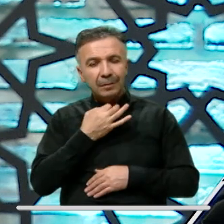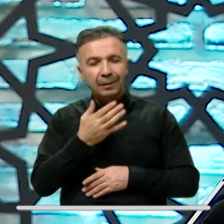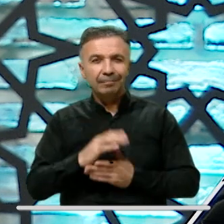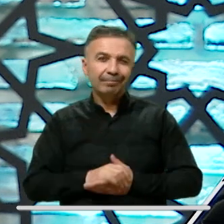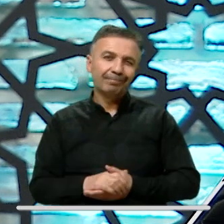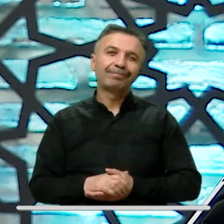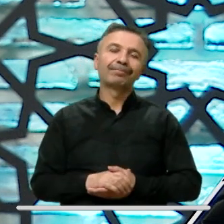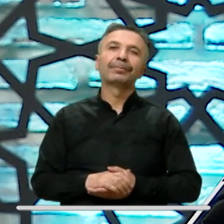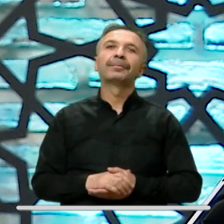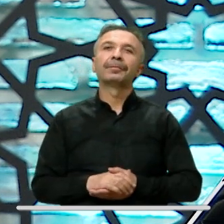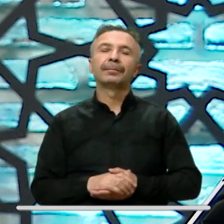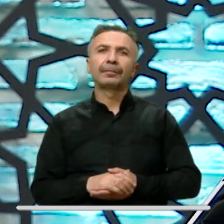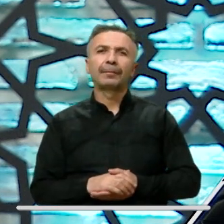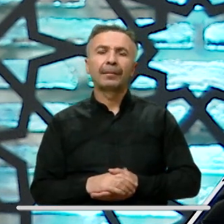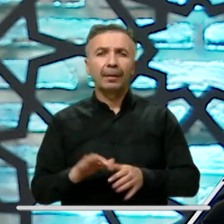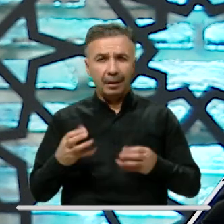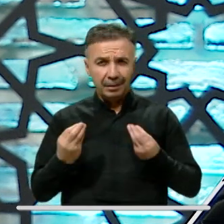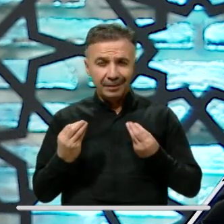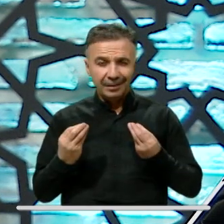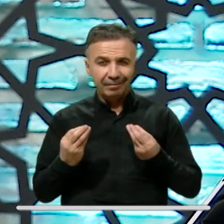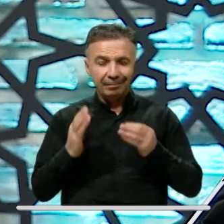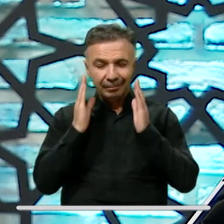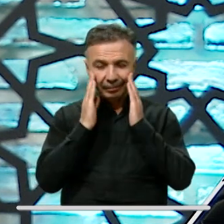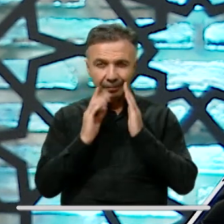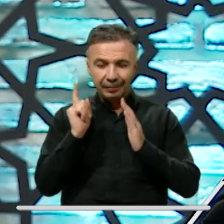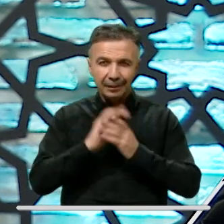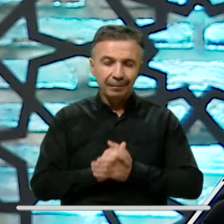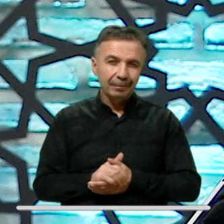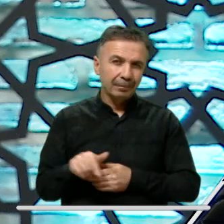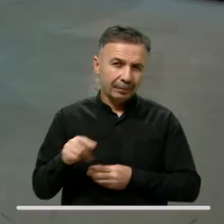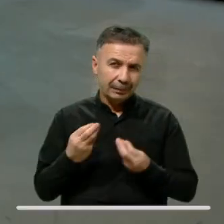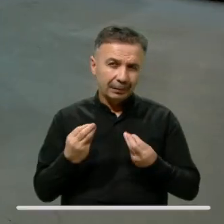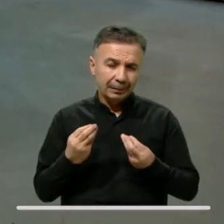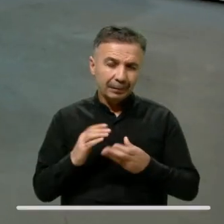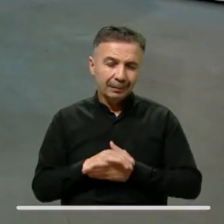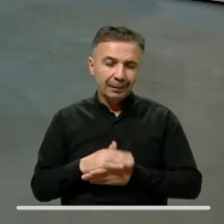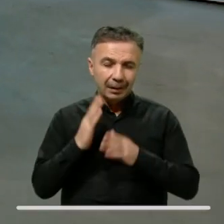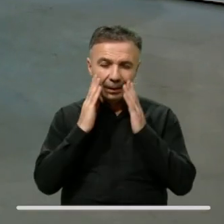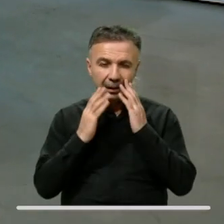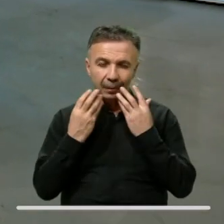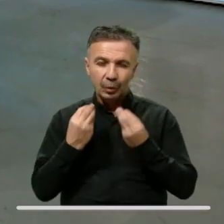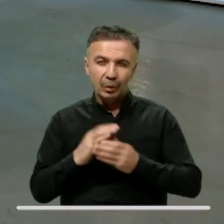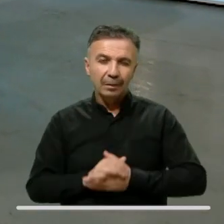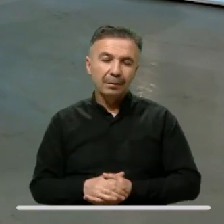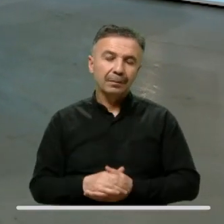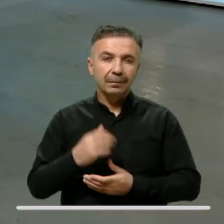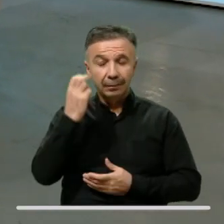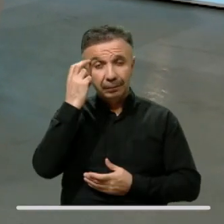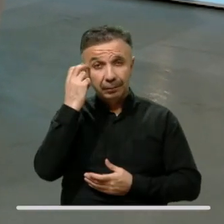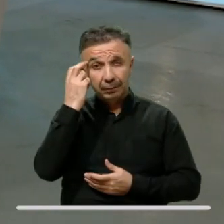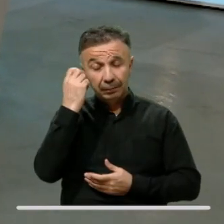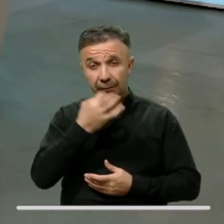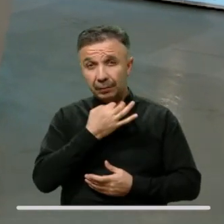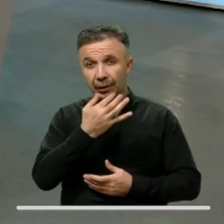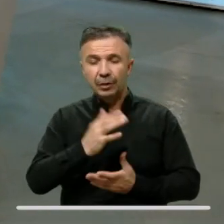olun. Nasılsınız, iyisiniz? Elhamdülillah efendim, iyiyiz. Sizler nasılsınız? Hamdolsun, hamdolsun hocam. Rabbim teşekkür ederim. Afiyet